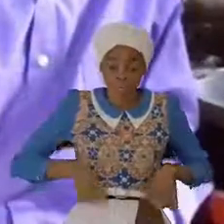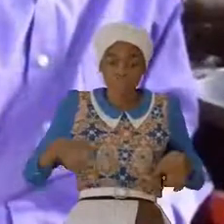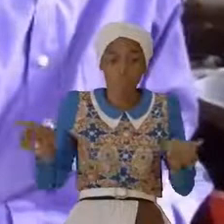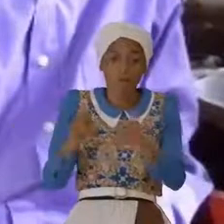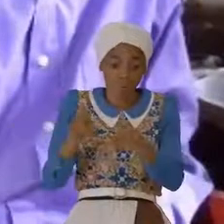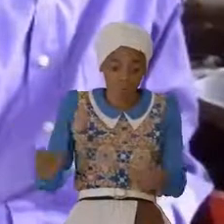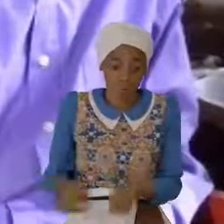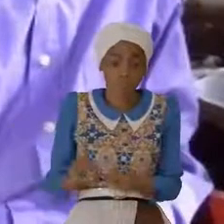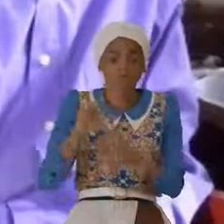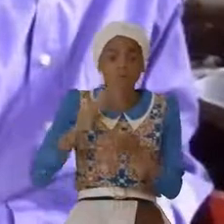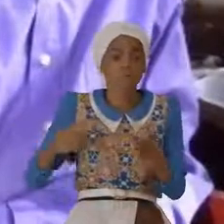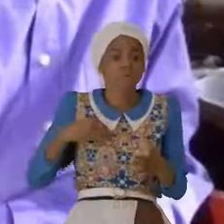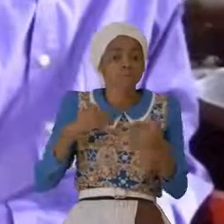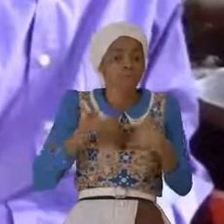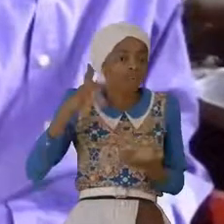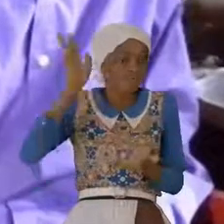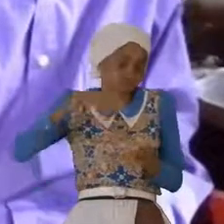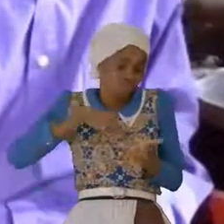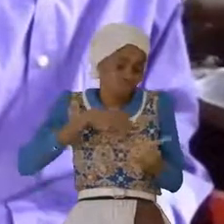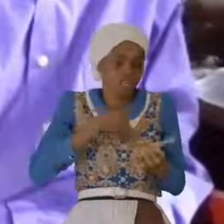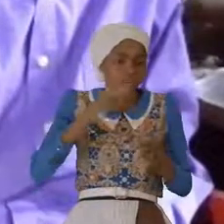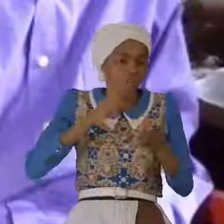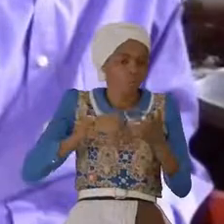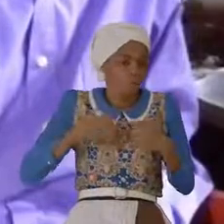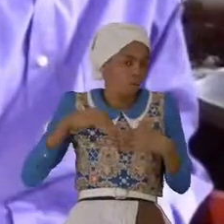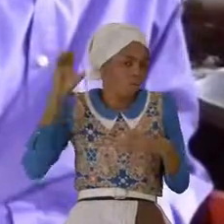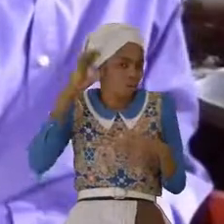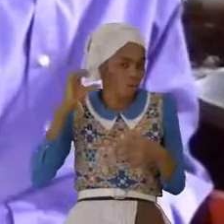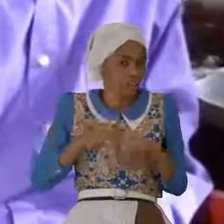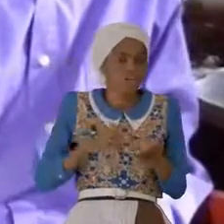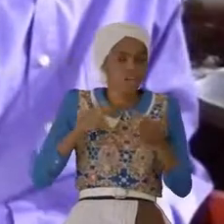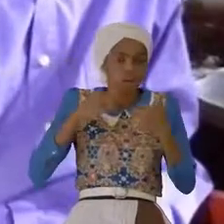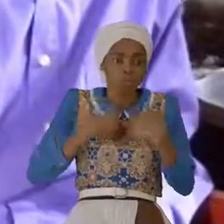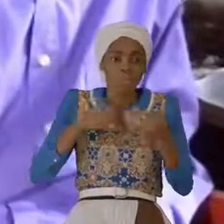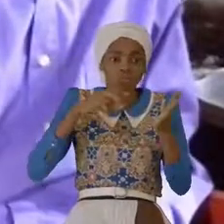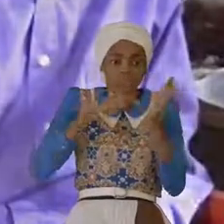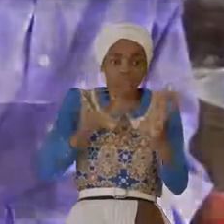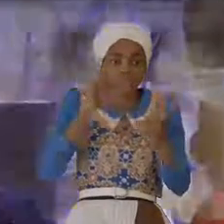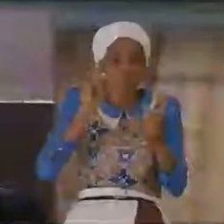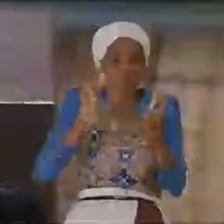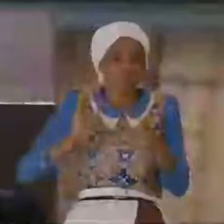avons lu, ce que nous avons nous étant révélé dans la parole de Dieu.